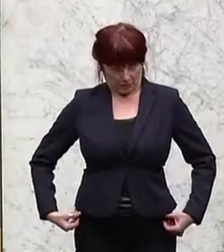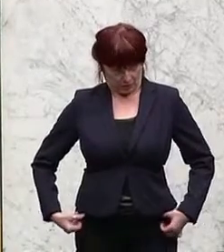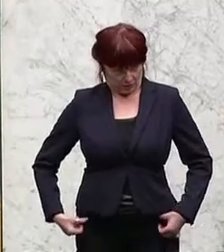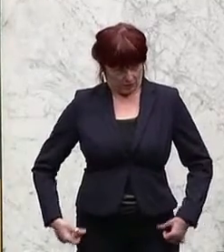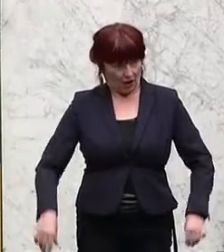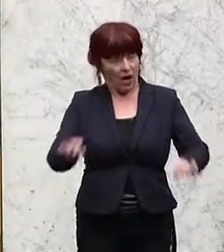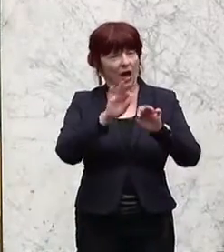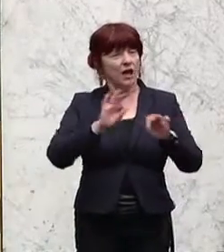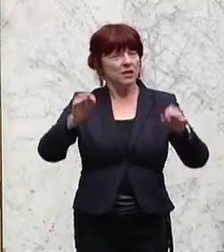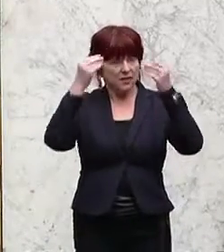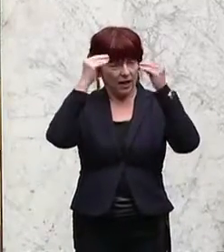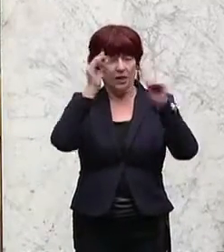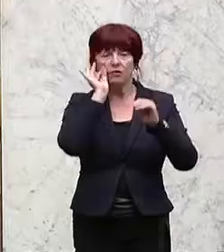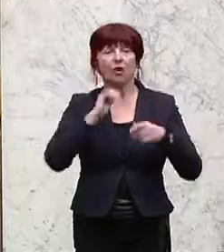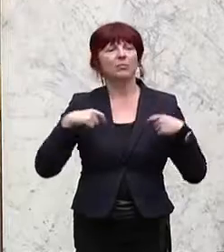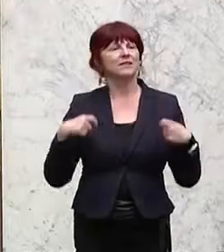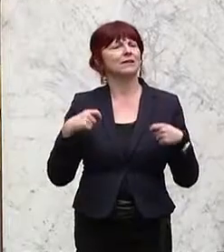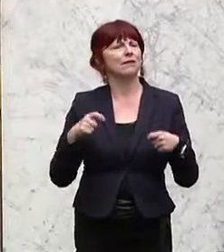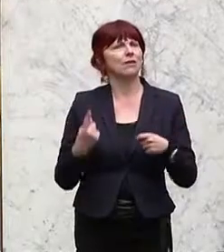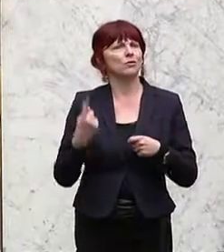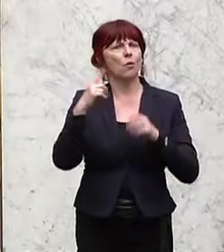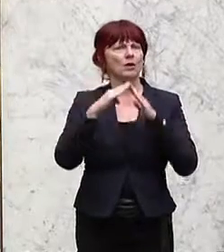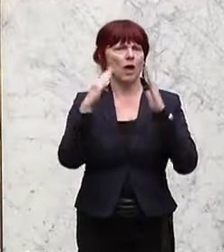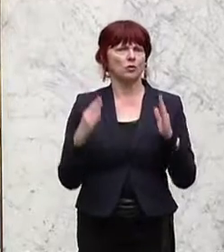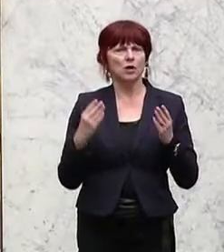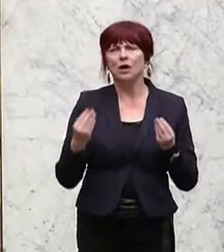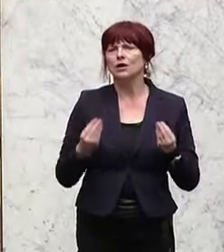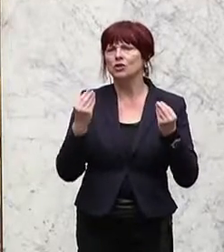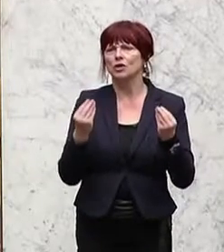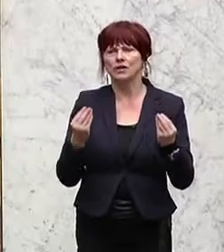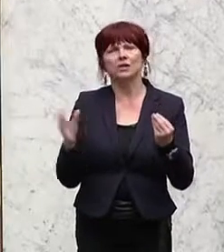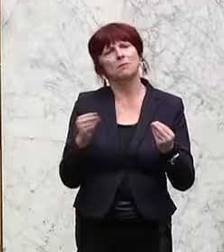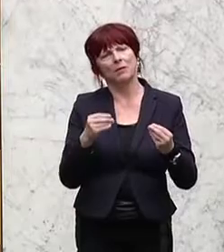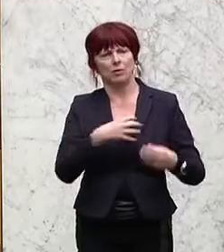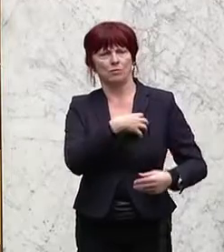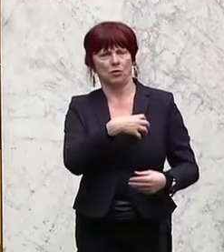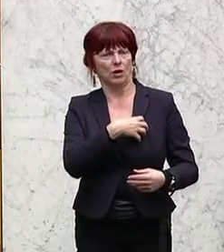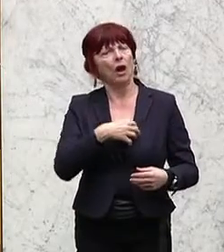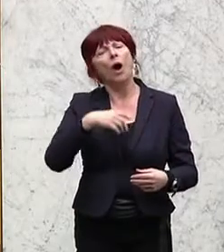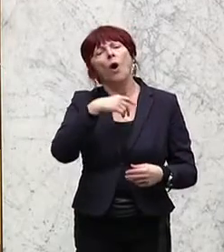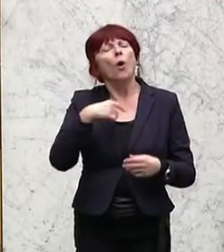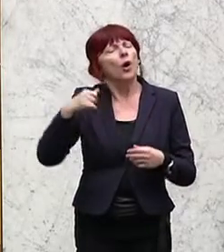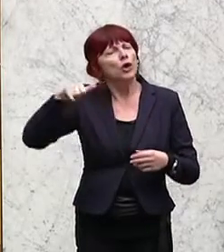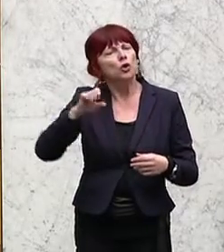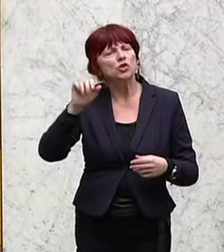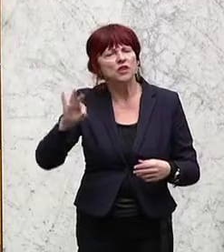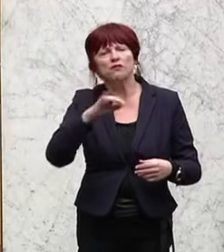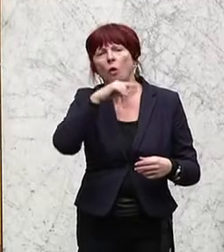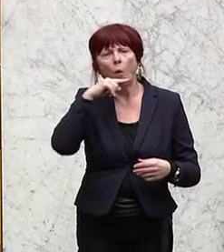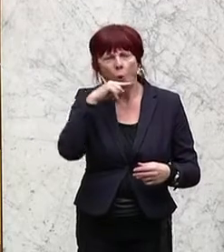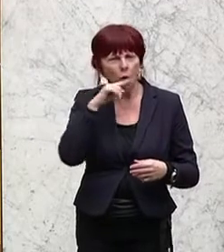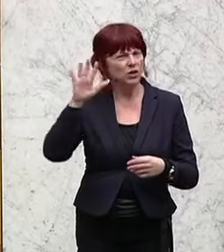Sehr geehrte Frau Präsidentin, Hohes Haus, geschätzte Mitbürgerinnen und Mitbürger. Josef Roth hat in seinem Roman Radetzky-Marsch wahrscheinlich